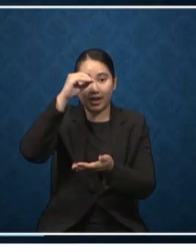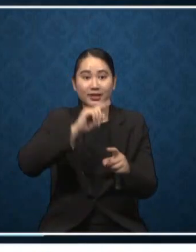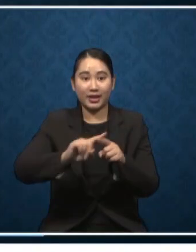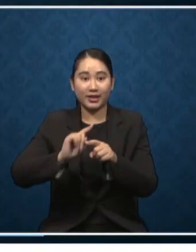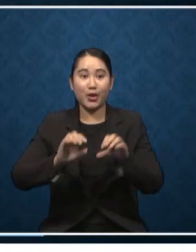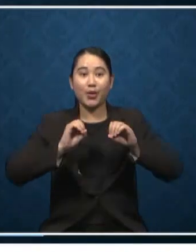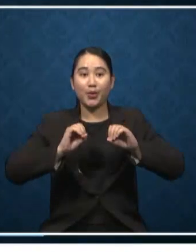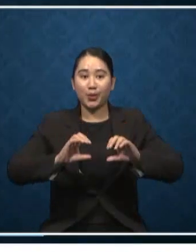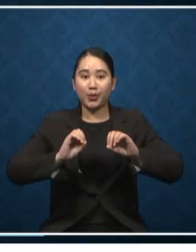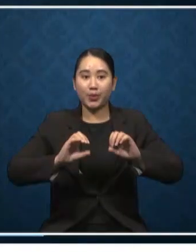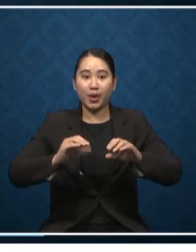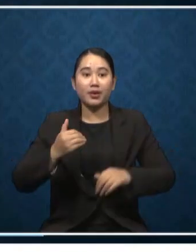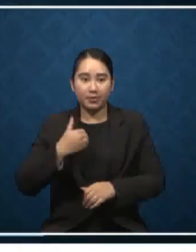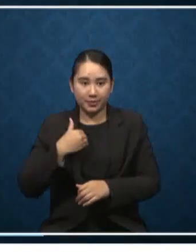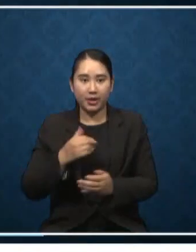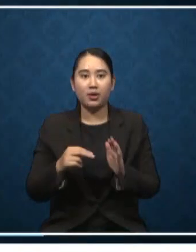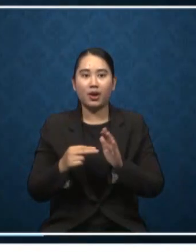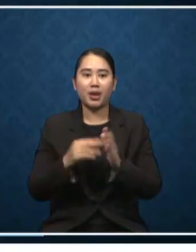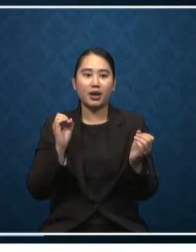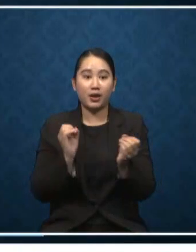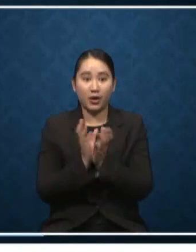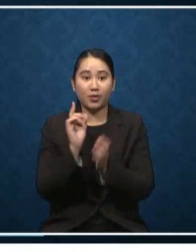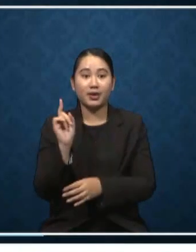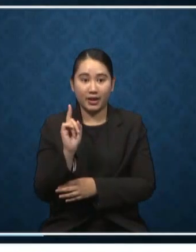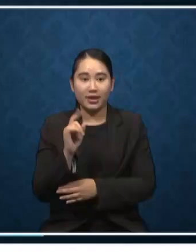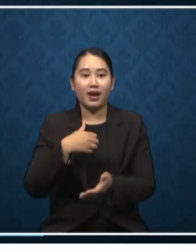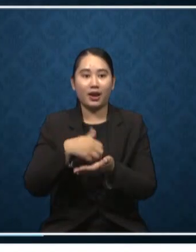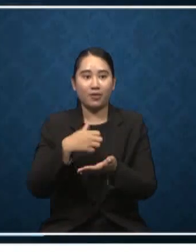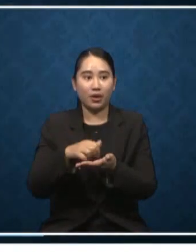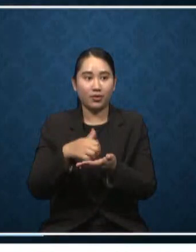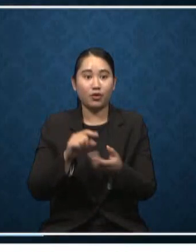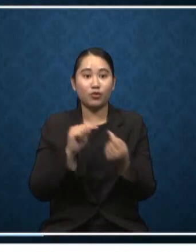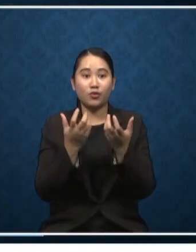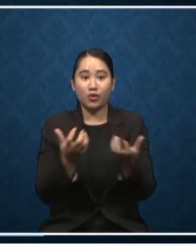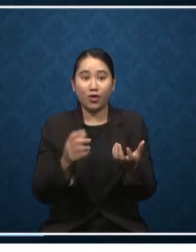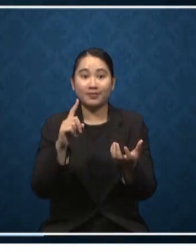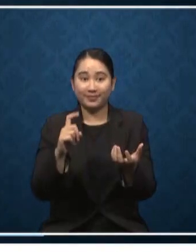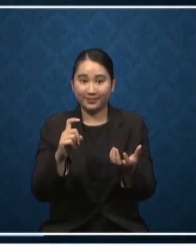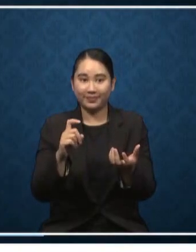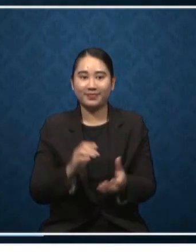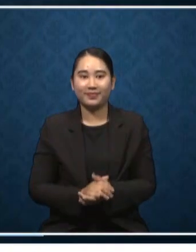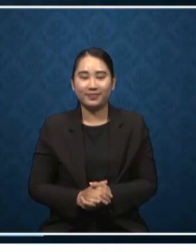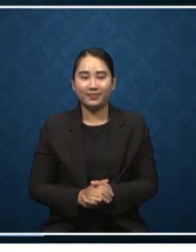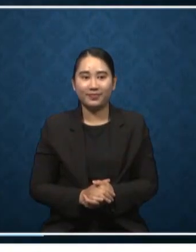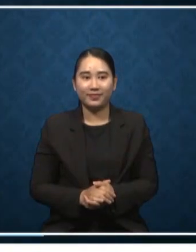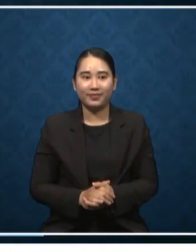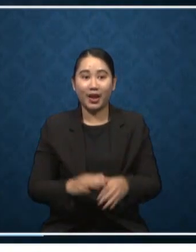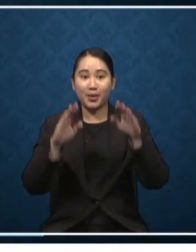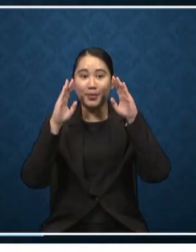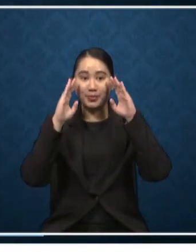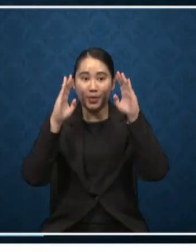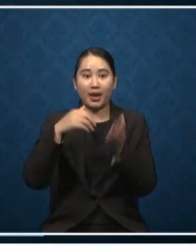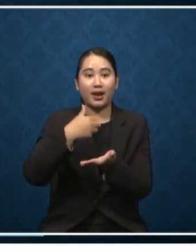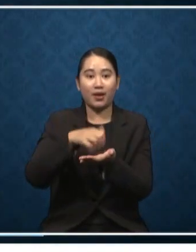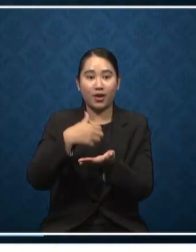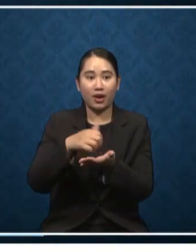พูถเรอย่ก่อนที่จะพูดถงว่าผมกทบกเก economyอัี้คือความทำคญของกลอันนี้บทเรียที่อตราย